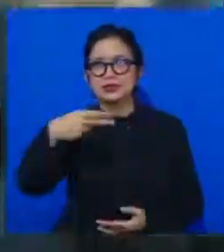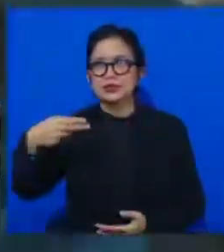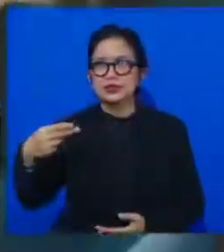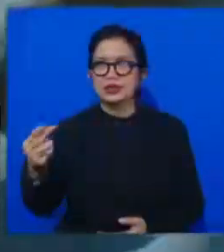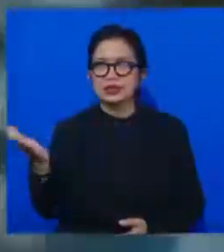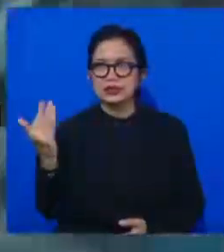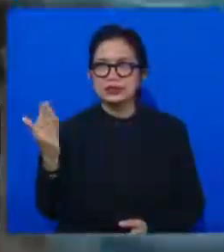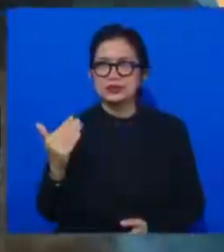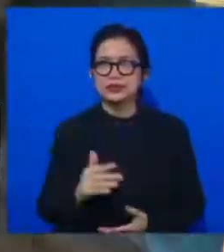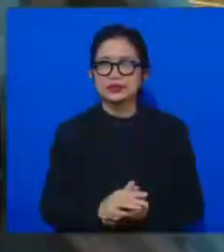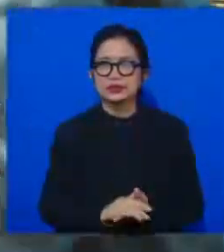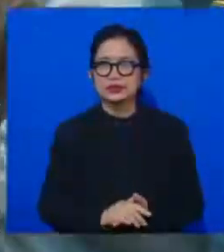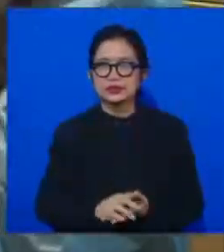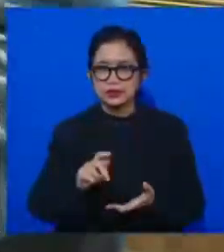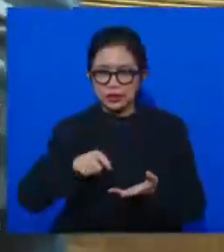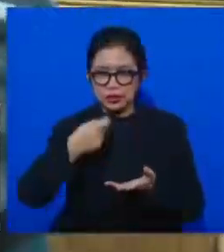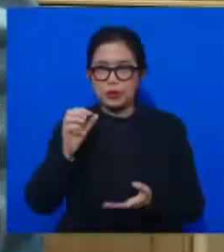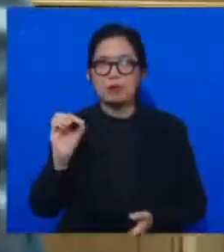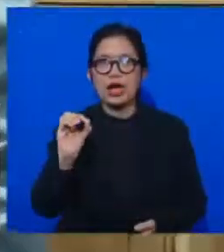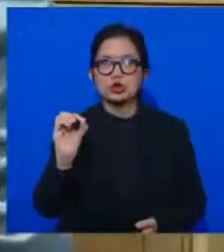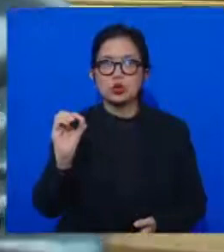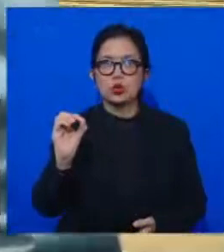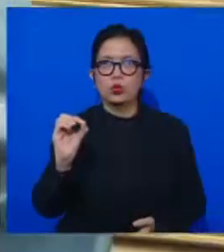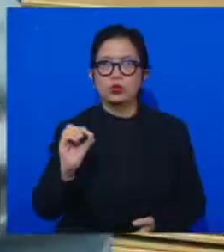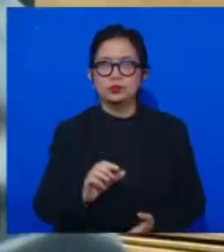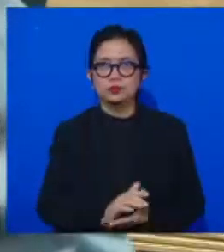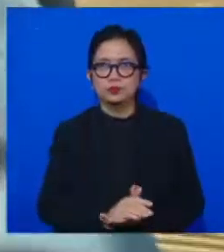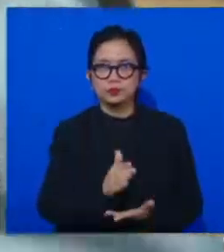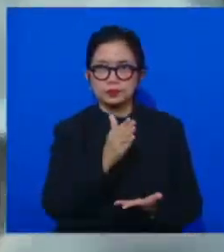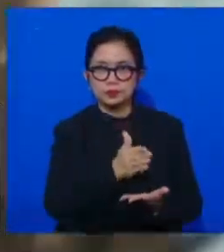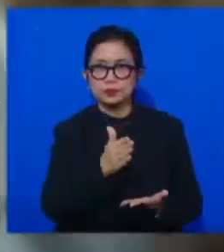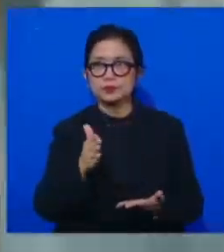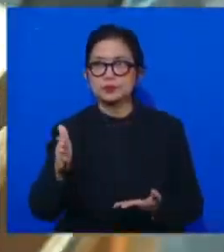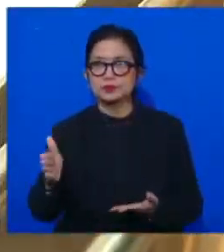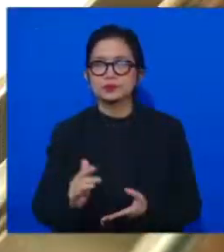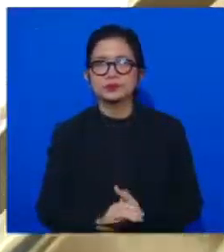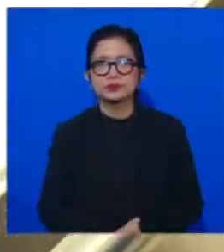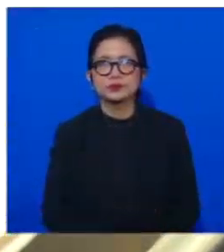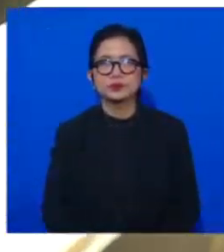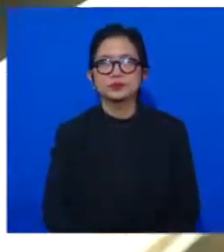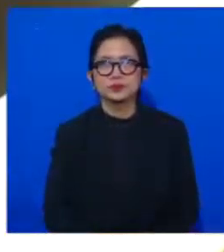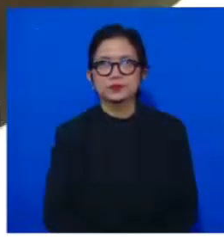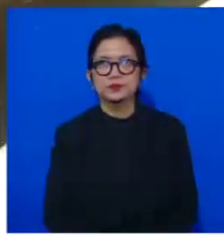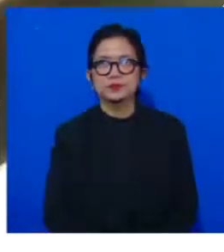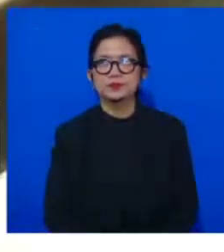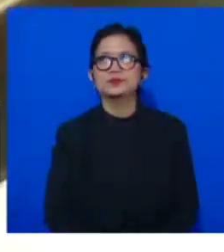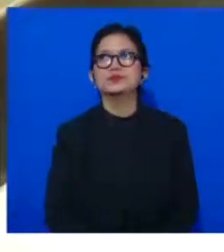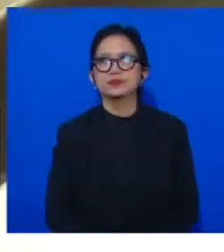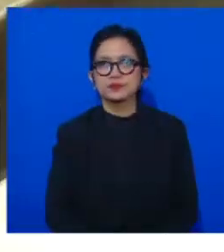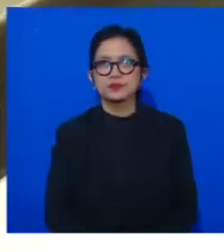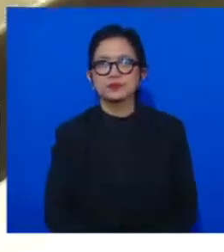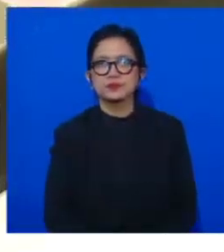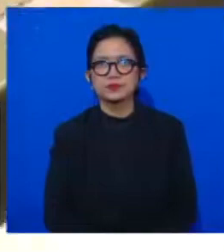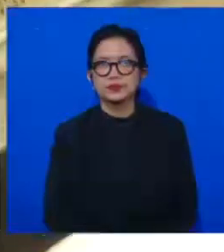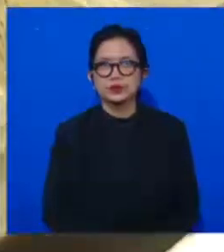Sini. Ada bakso, ada aneka baksonya, bakso halus, cincang, urat, pedas, sama keju. Aduh